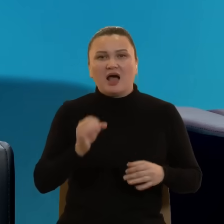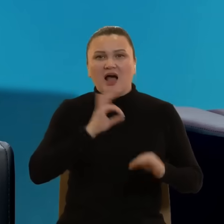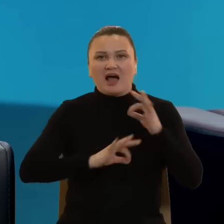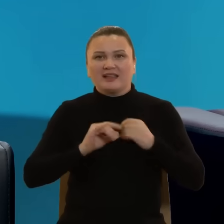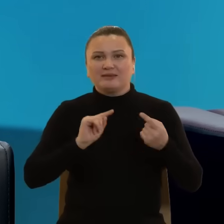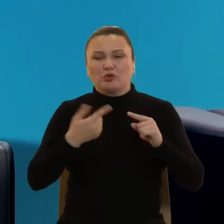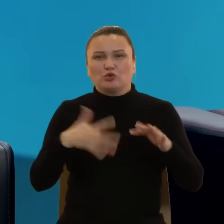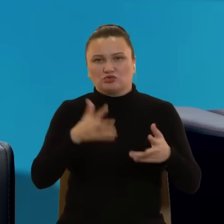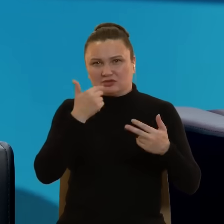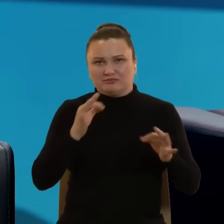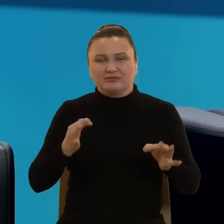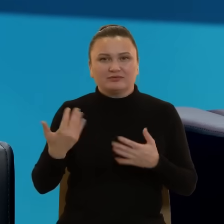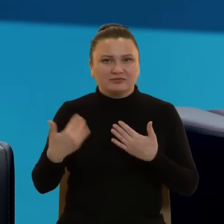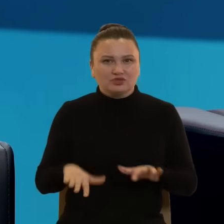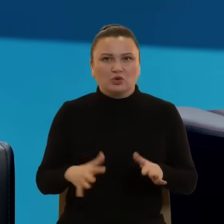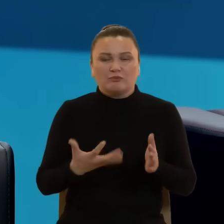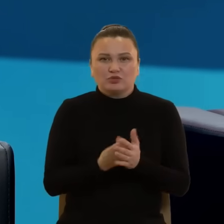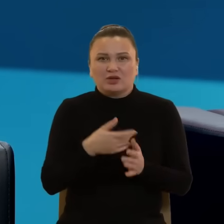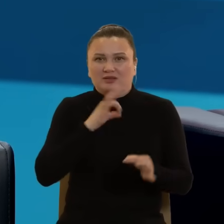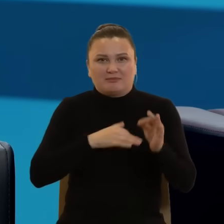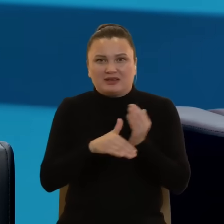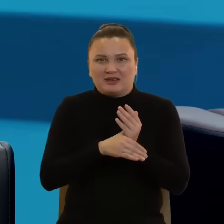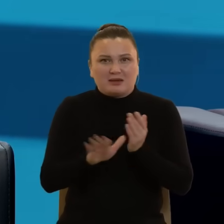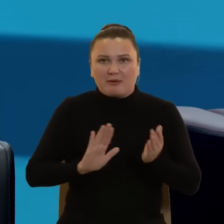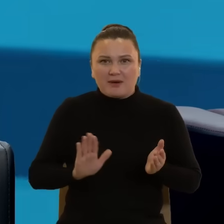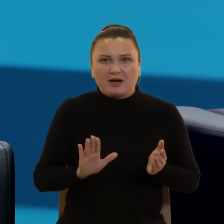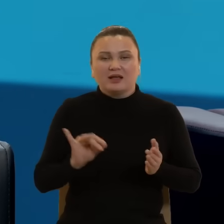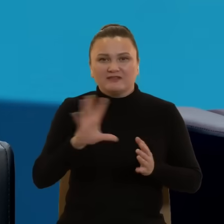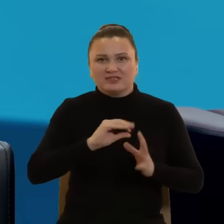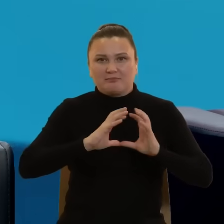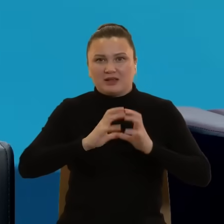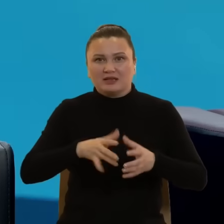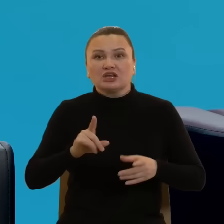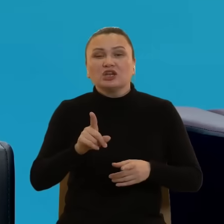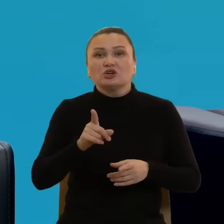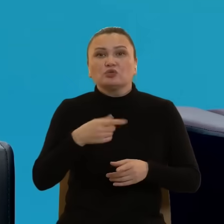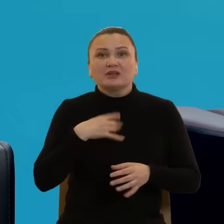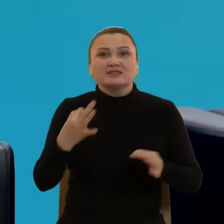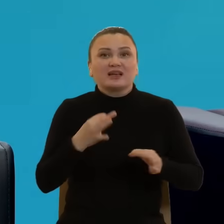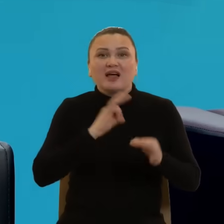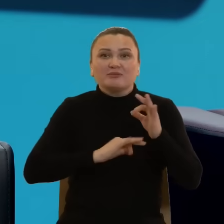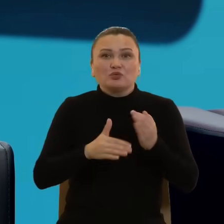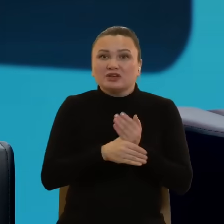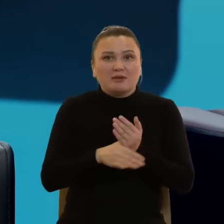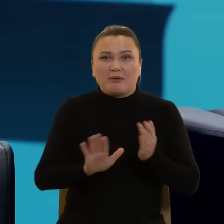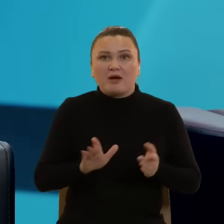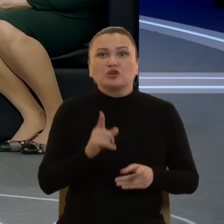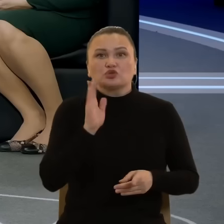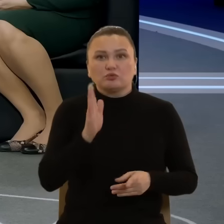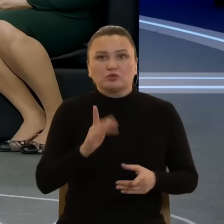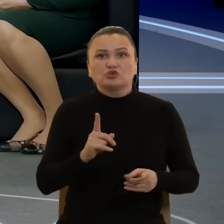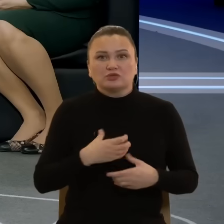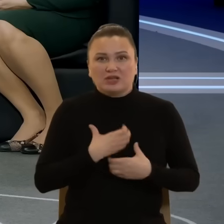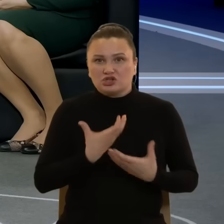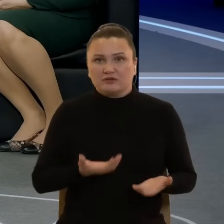антибиотикорезистентность как явление захватила планету, и у нас никакие антибиотики уже не действуют. Что